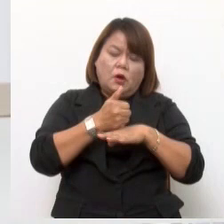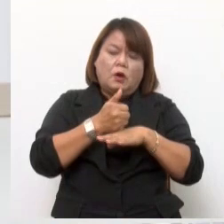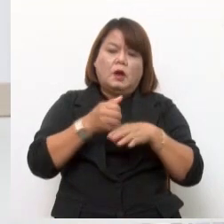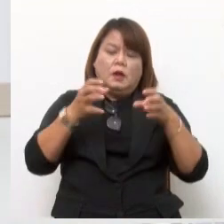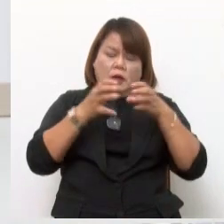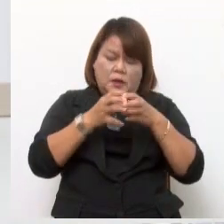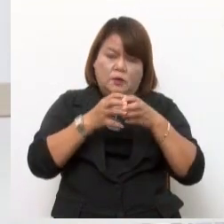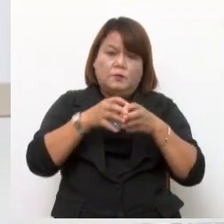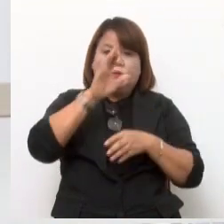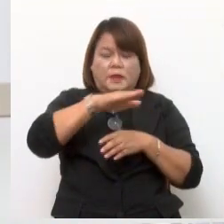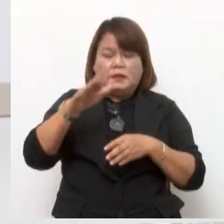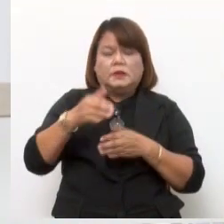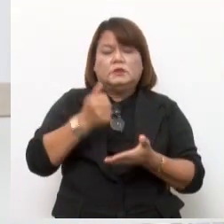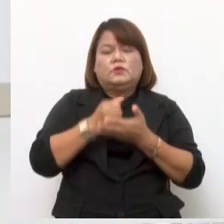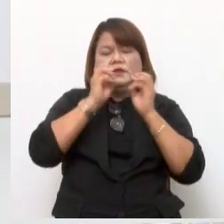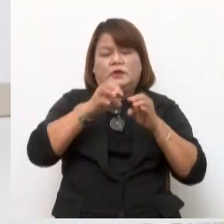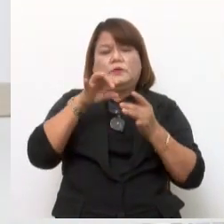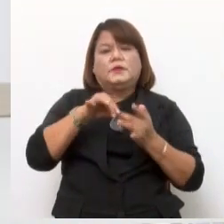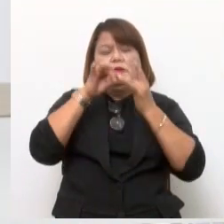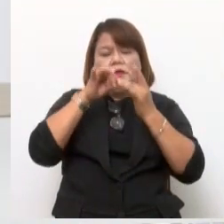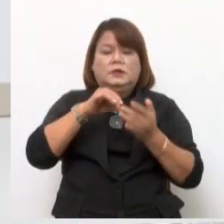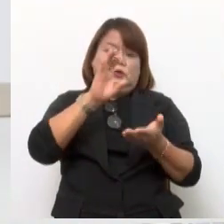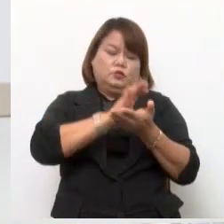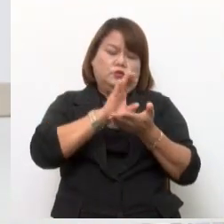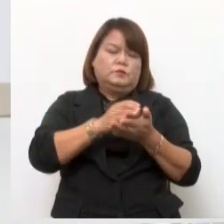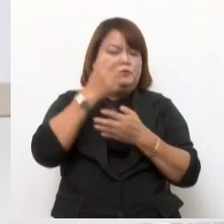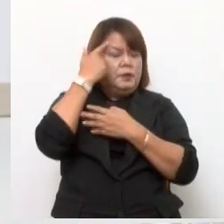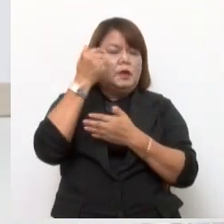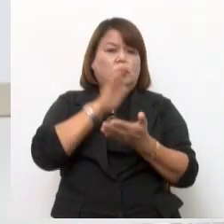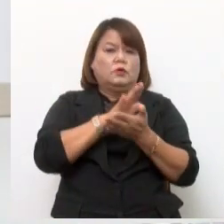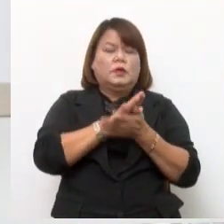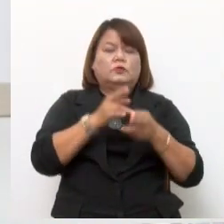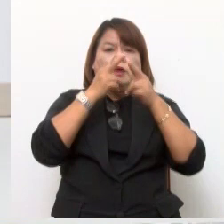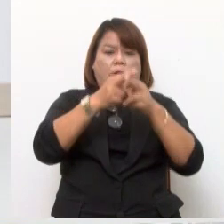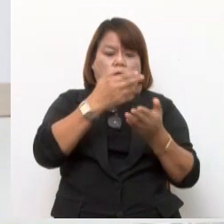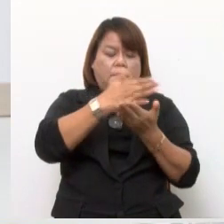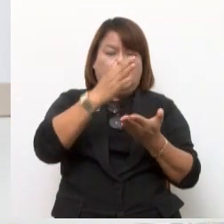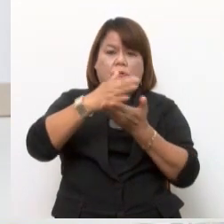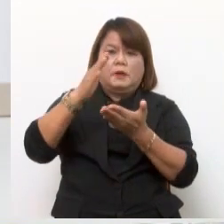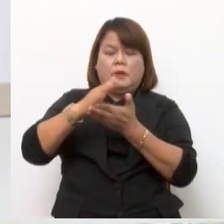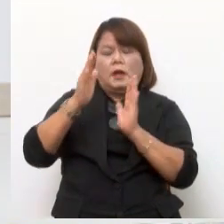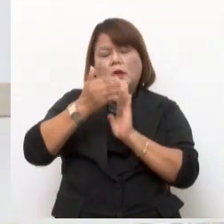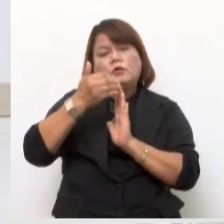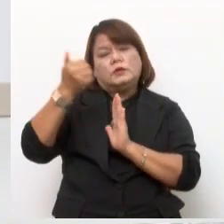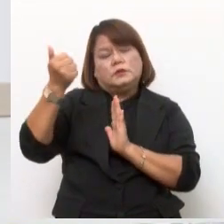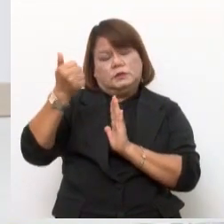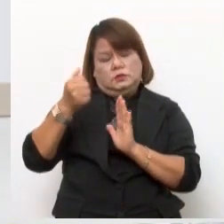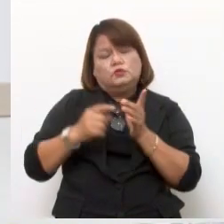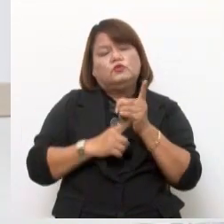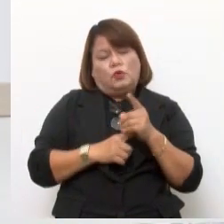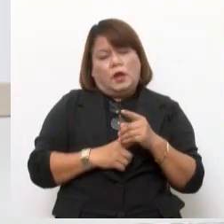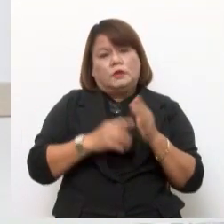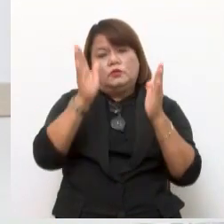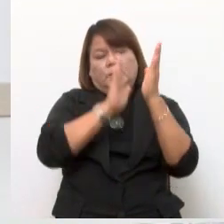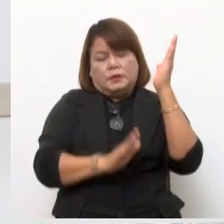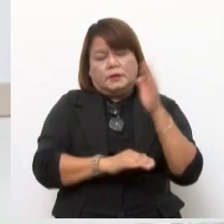รงเรียนจัดขึ้นซึ่งลงทุนเพื่อโรงเรียนตนเองแต่แบ่งปันความสุขสิ่งนี้ไปยังพี่น้องเครือข่ายทั่วประเทศ